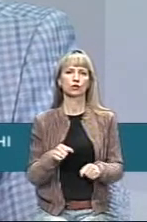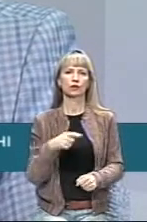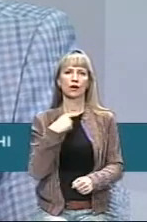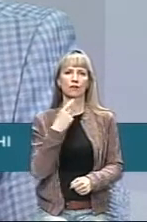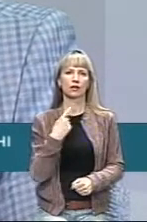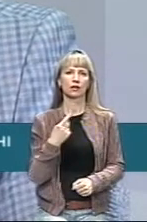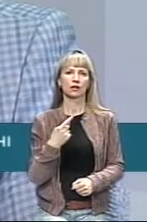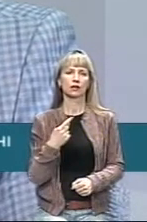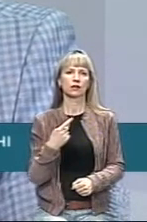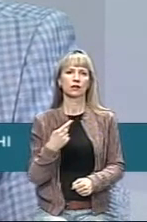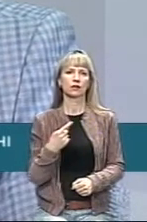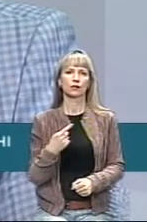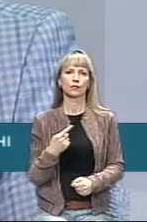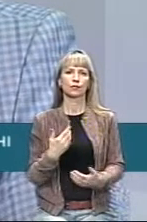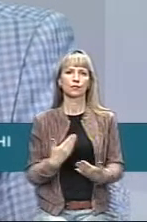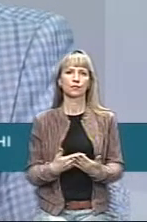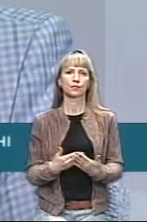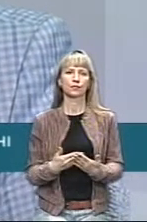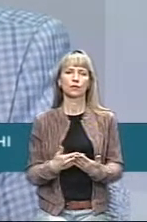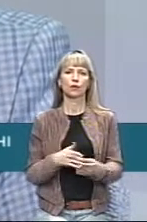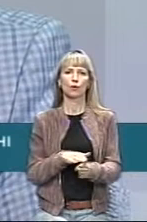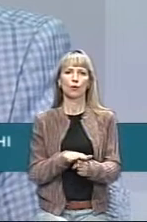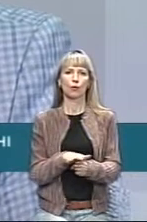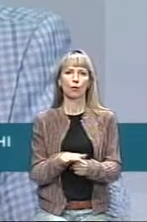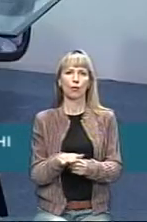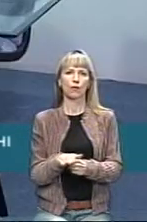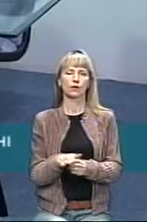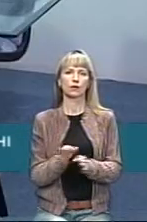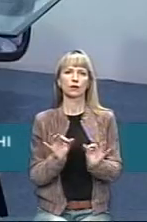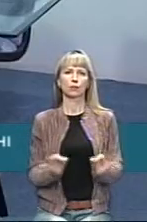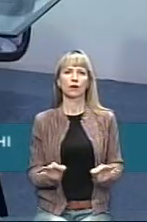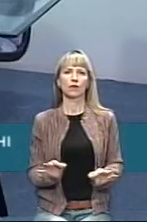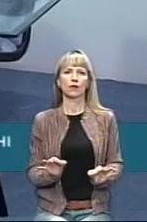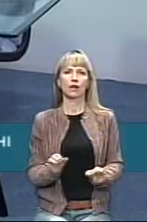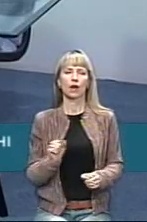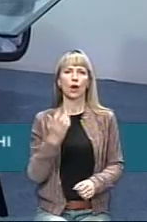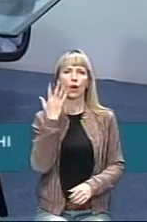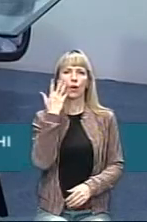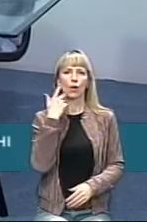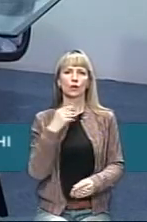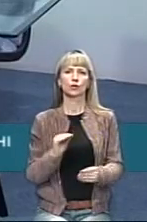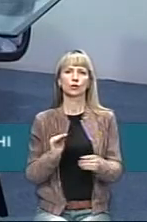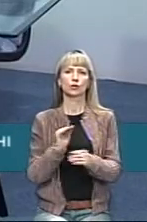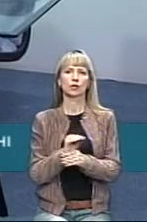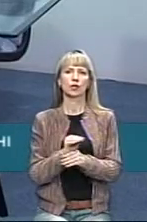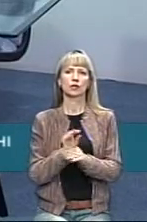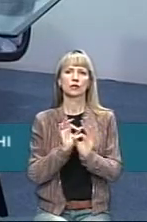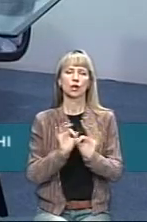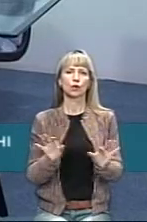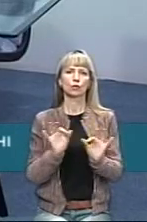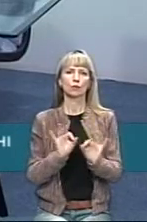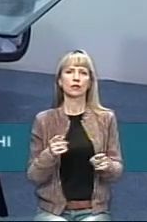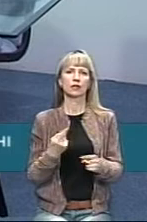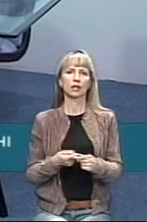трактувати, ну, скажімо так, абсолютно адекватно. А коли додається розповідь, ага,